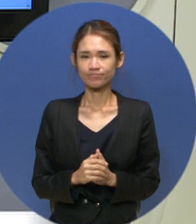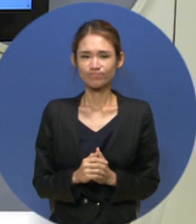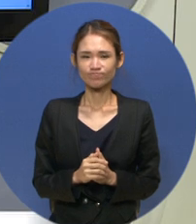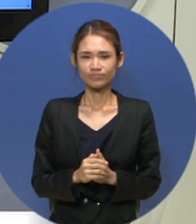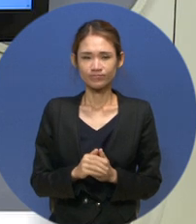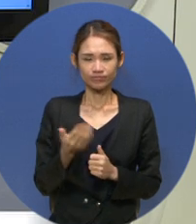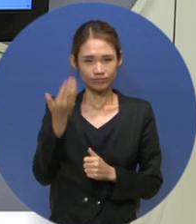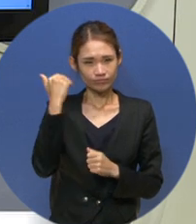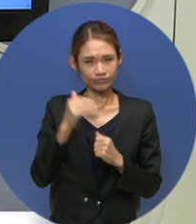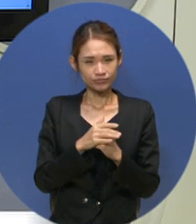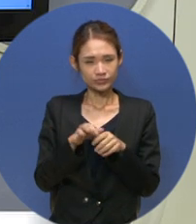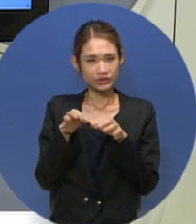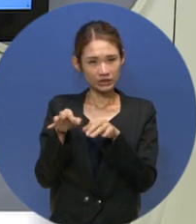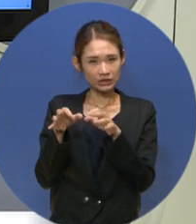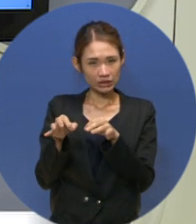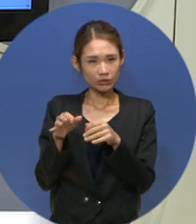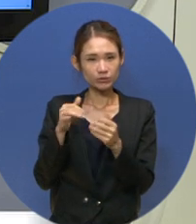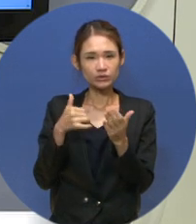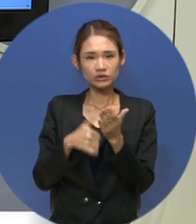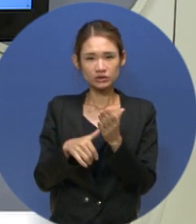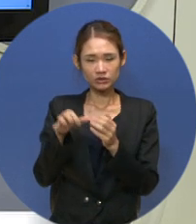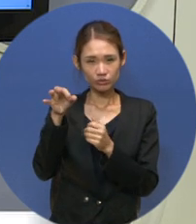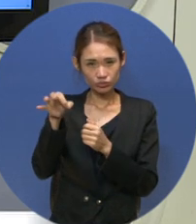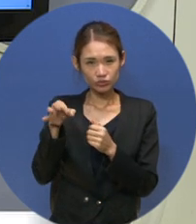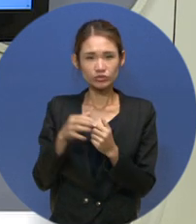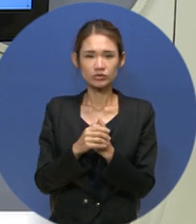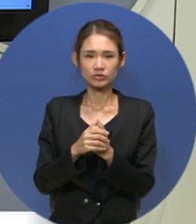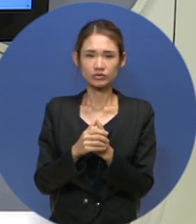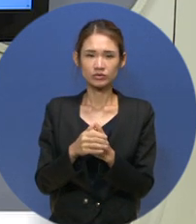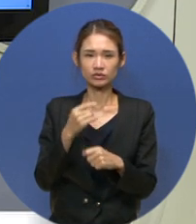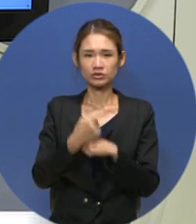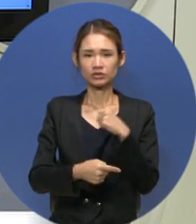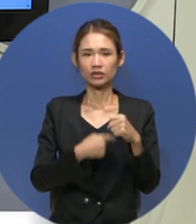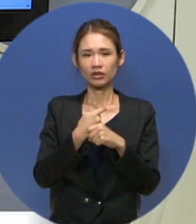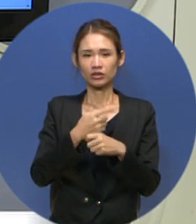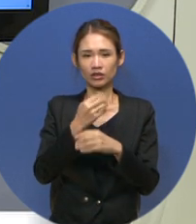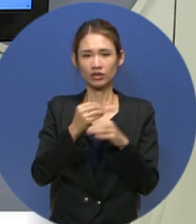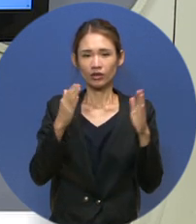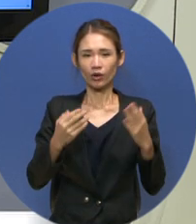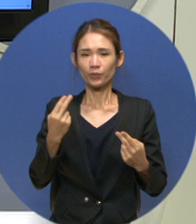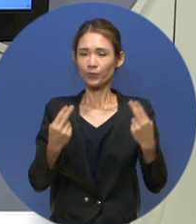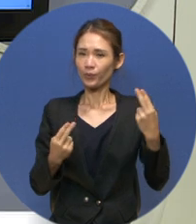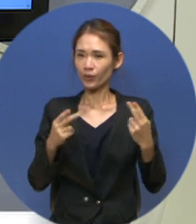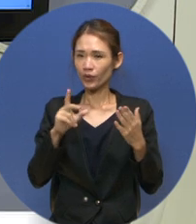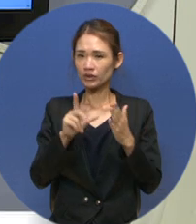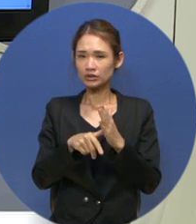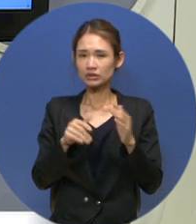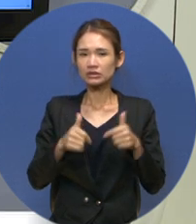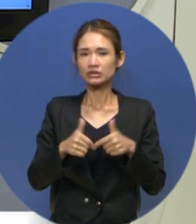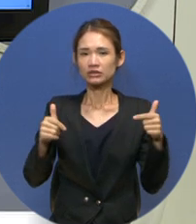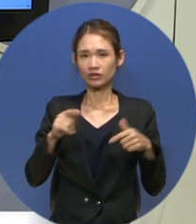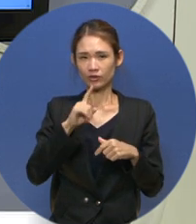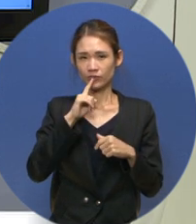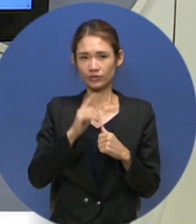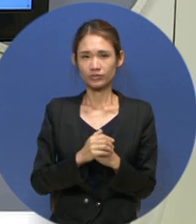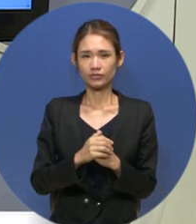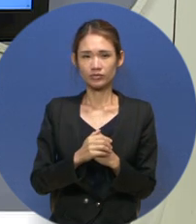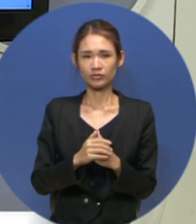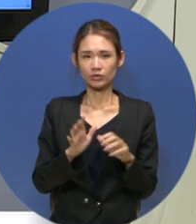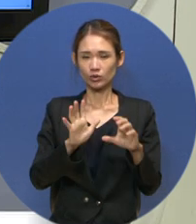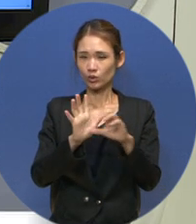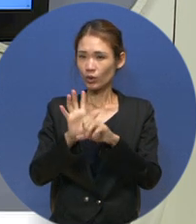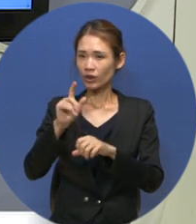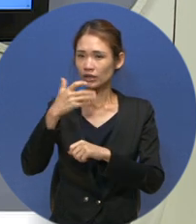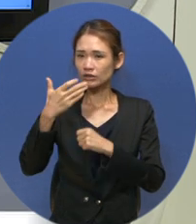최근까지 기탁된 기부금과 물품은 작년 동기 와 비교했을 때 큰 폭으로 증가 했는데요 코론